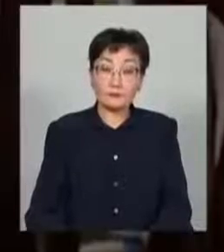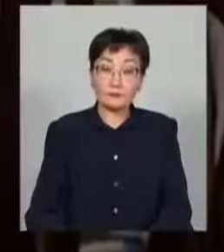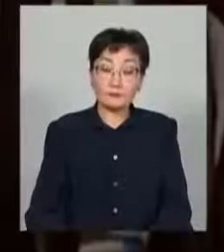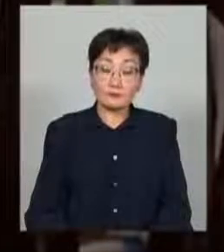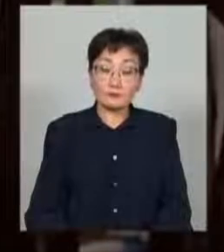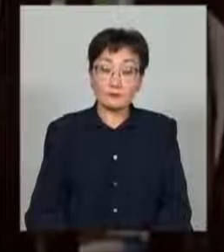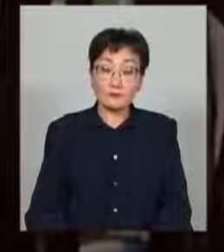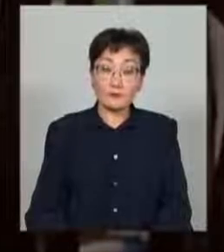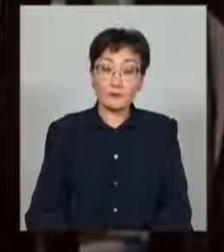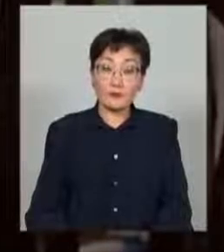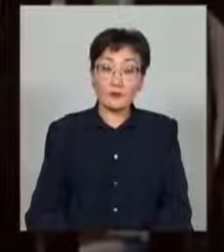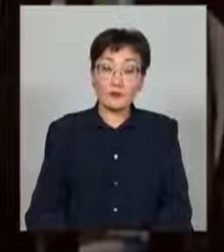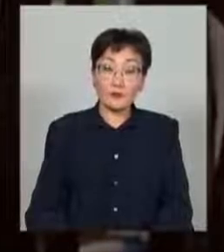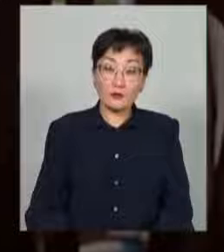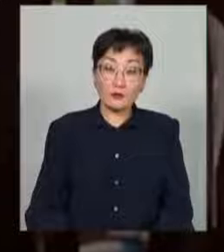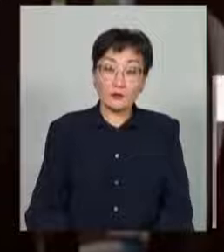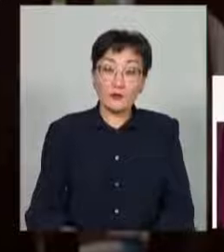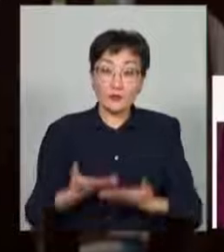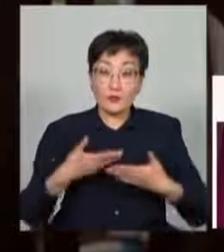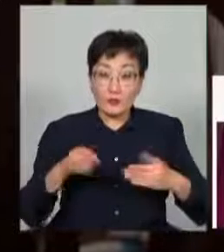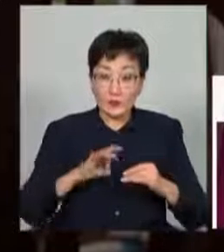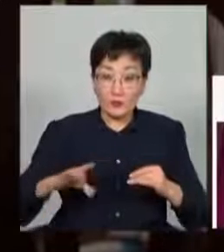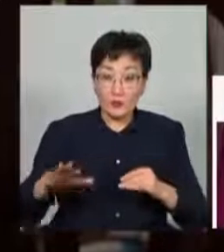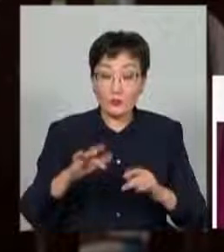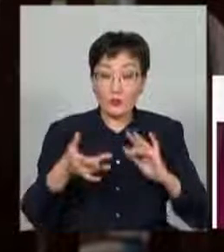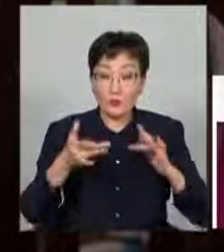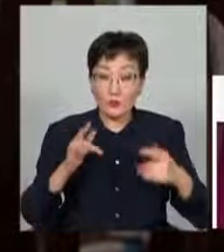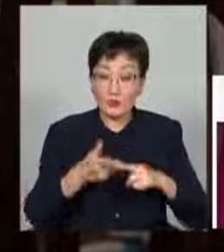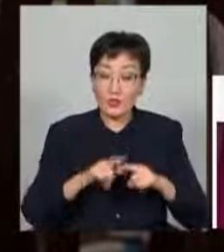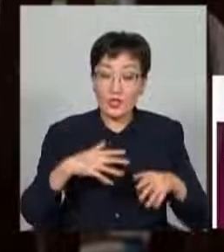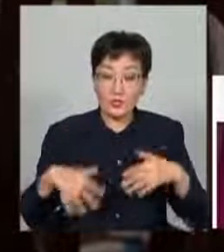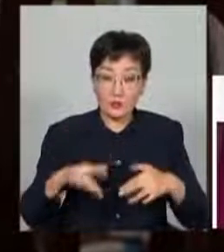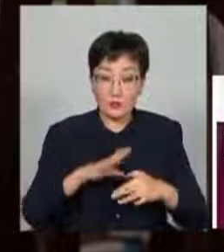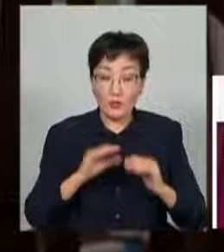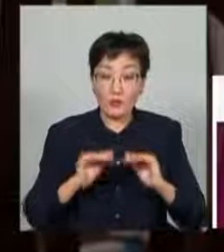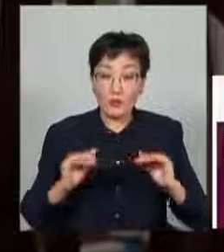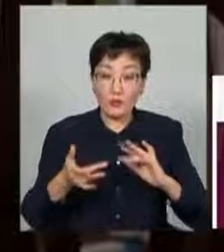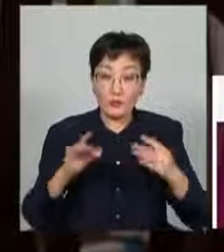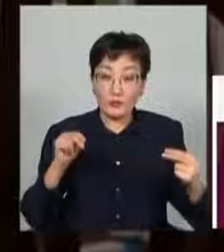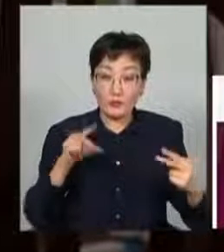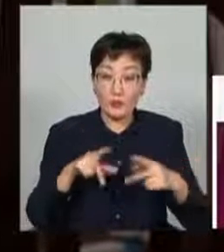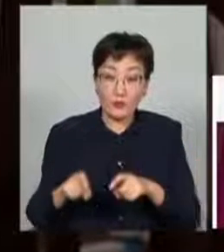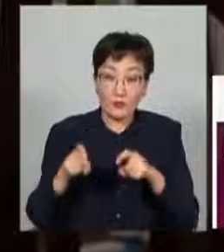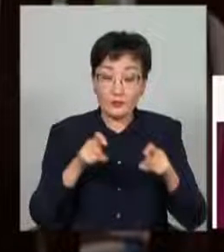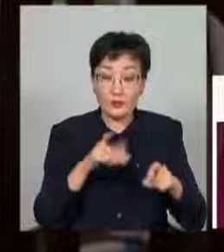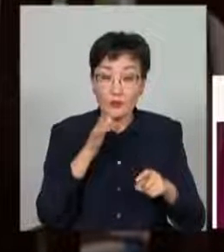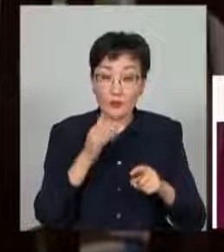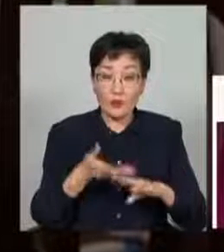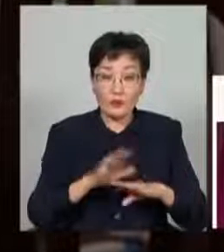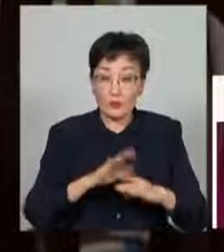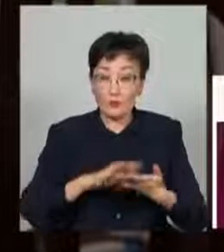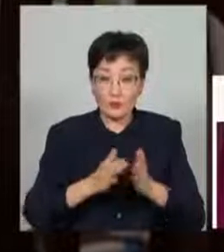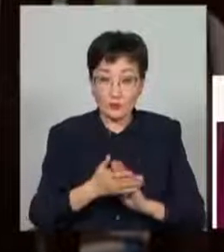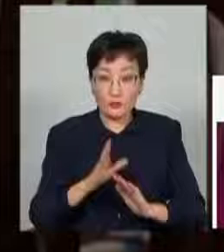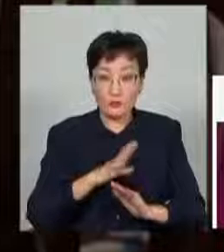В нашем районе очень слабо было с интернетом. Біздің ауданда интернет өте әлсіз еді. Балалар қашықтан оқыған уақытта тіпті жағдай